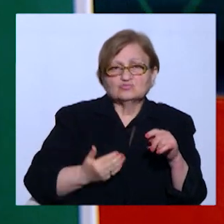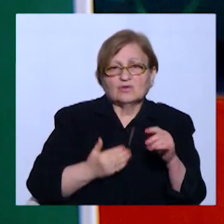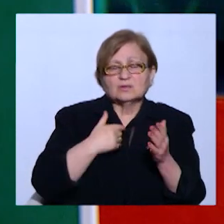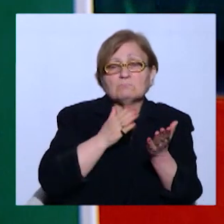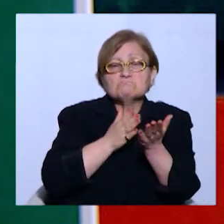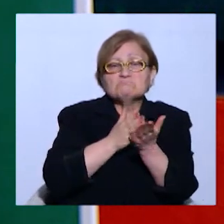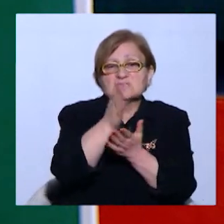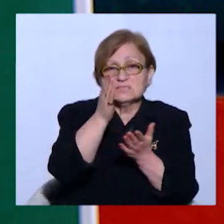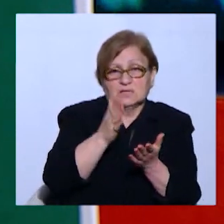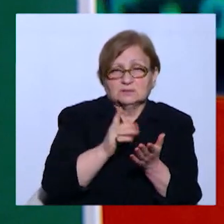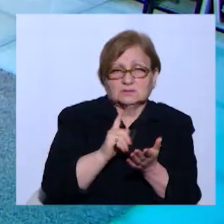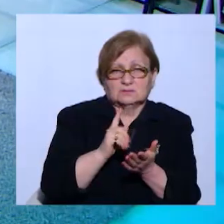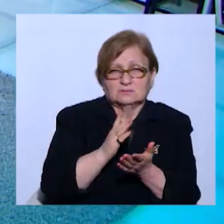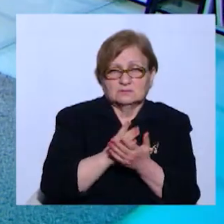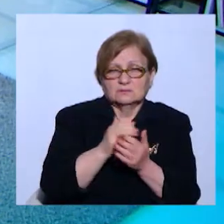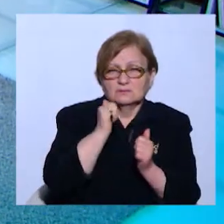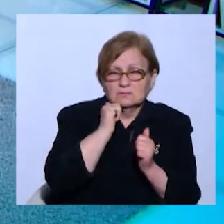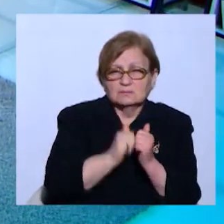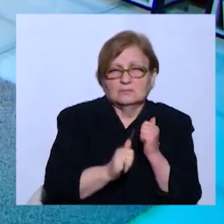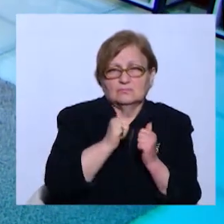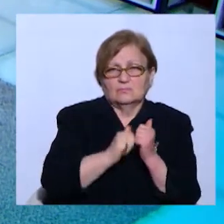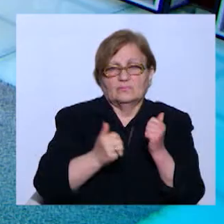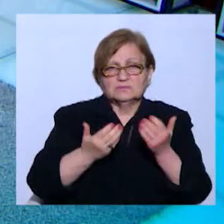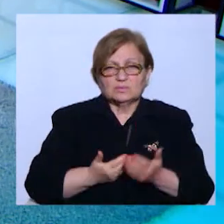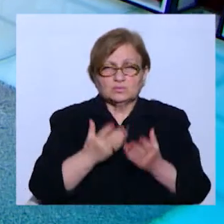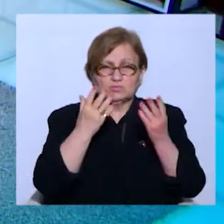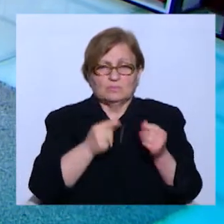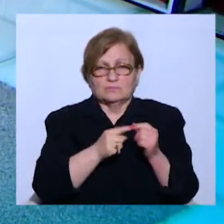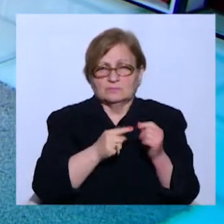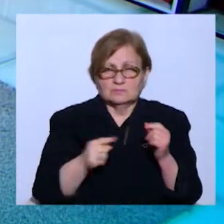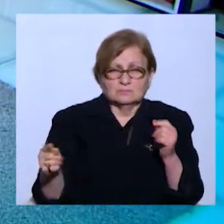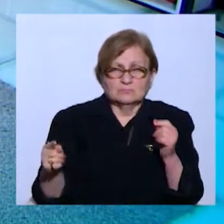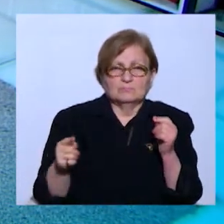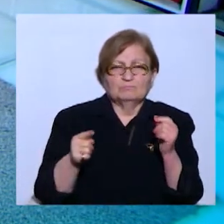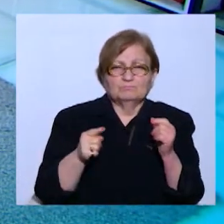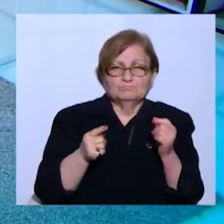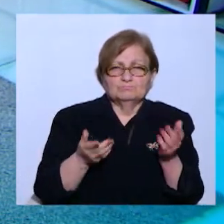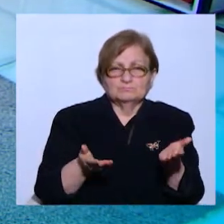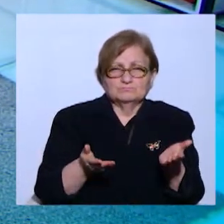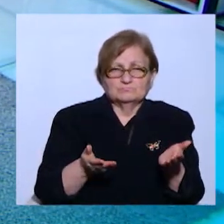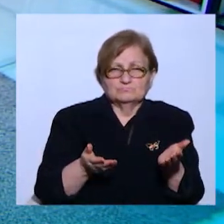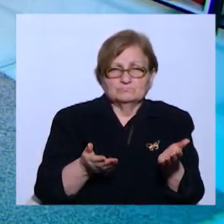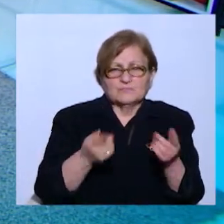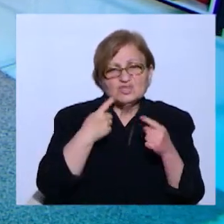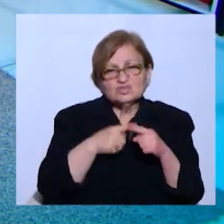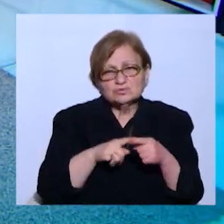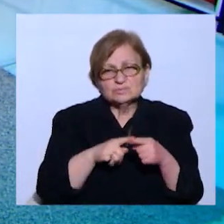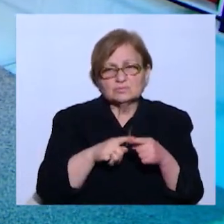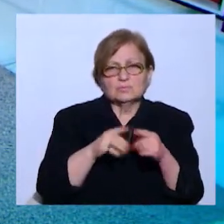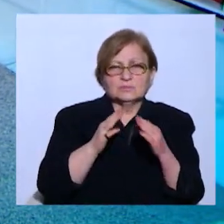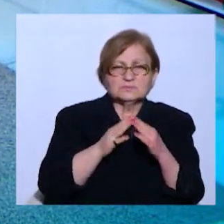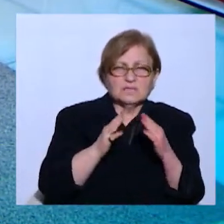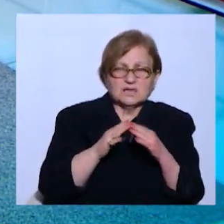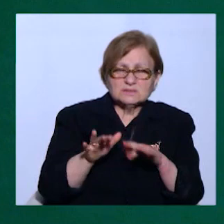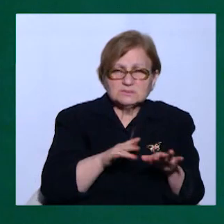ამ სწავლების რა არის? რომ ყოველდღიურ ცხოვრებაში, ეს ყოველდღიური ცხოვრება, ინჟინერობა, სახლის